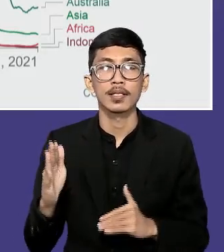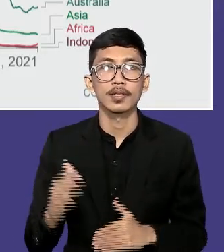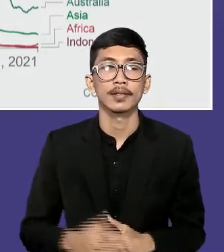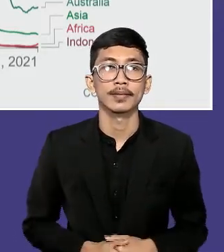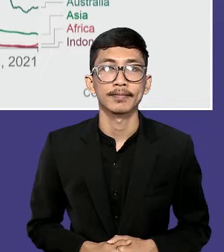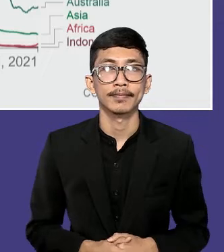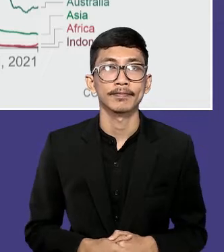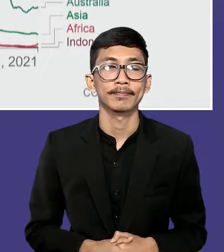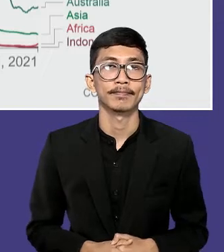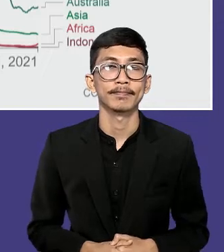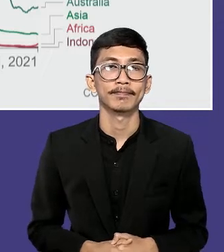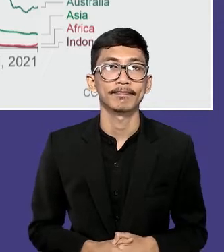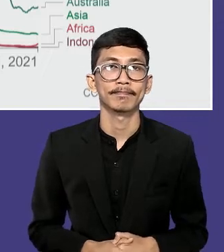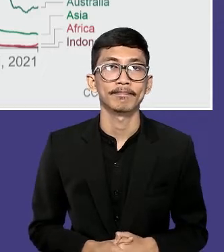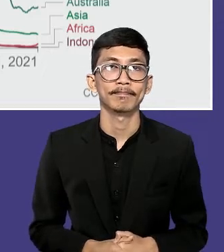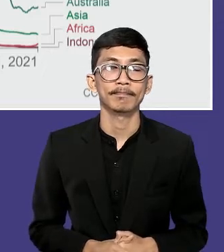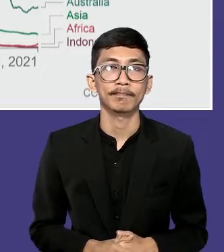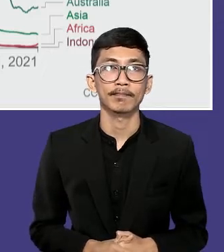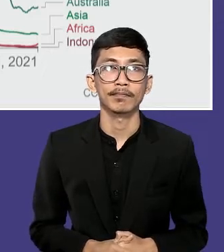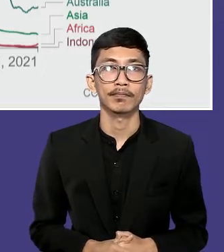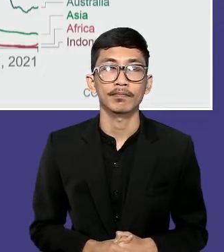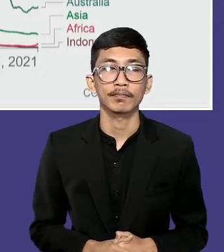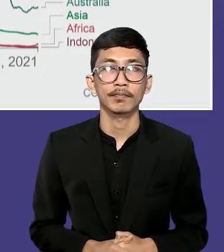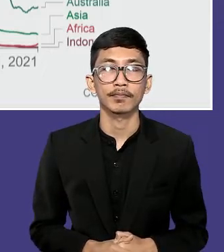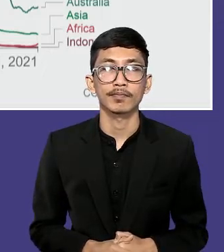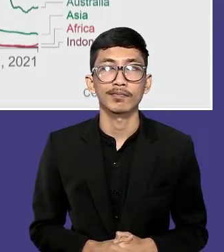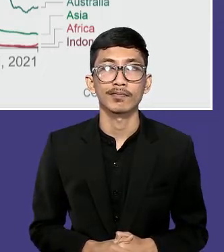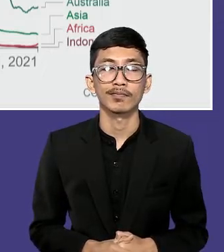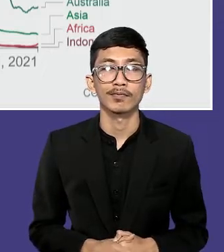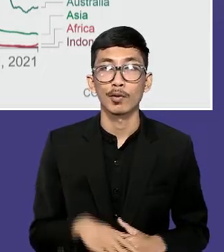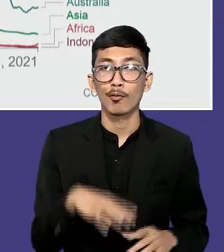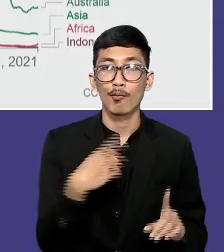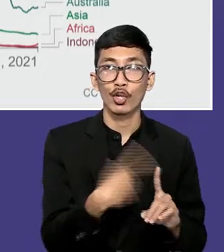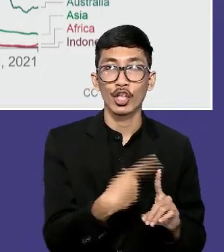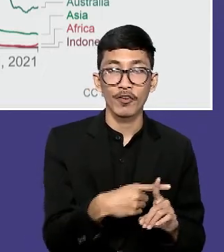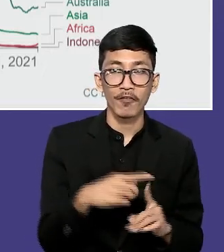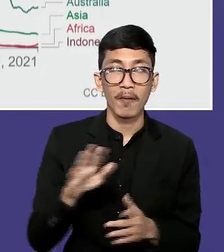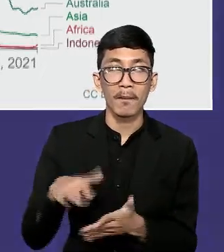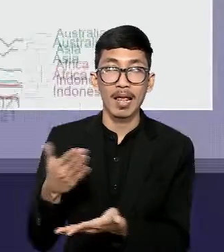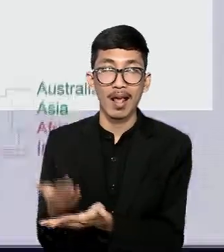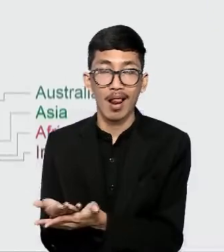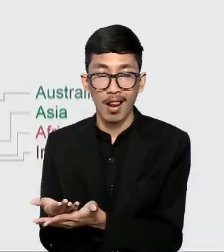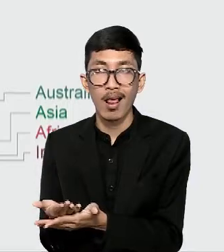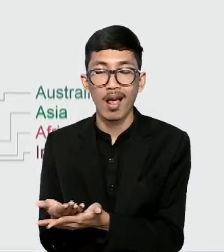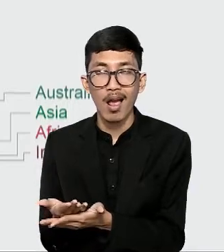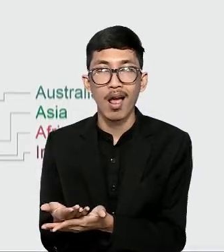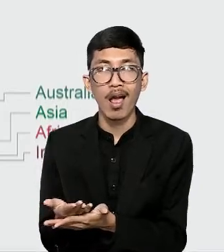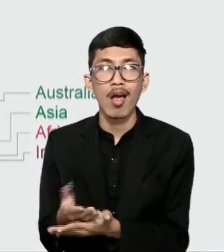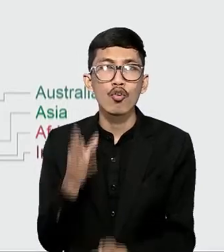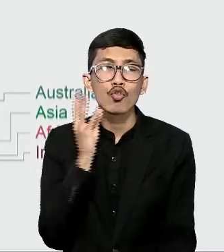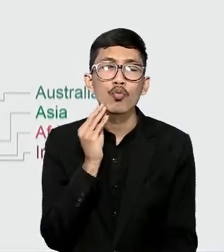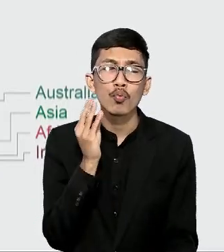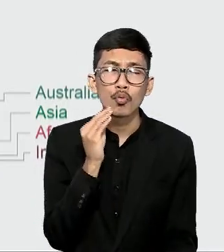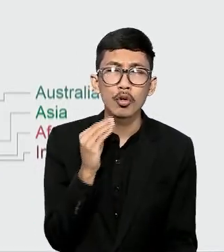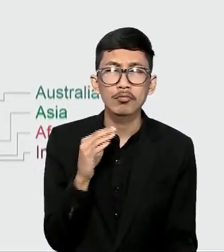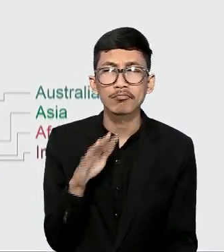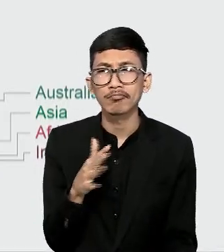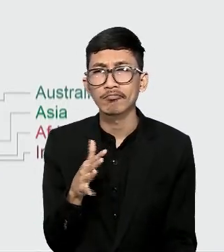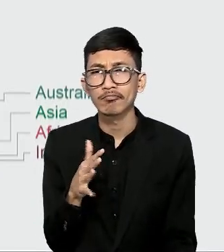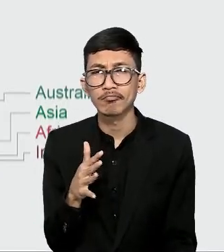umumnya yang menjadi yang positif red ini ataupun yang meninggal ini lebih dari setengahnya itu merupakan penduduk usia